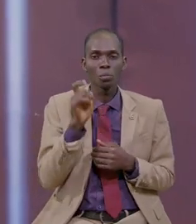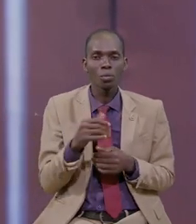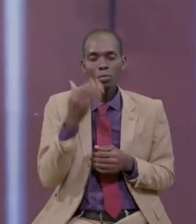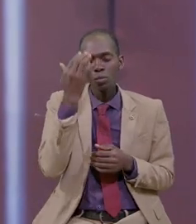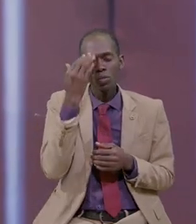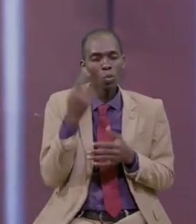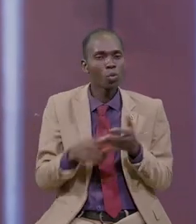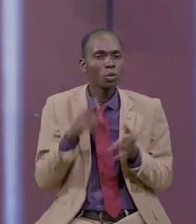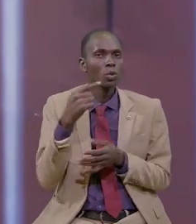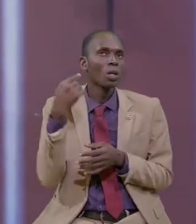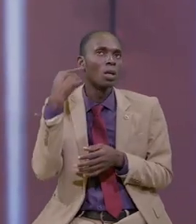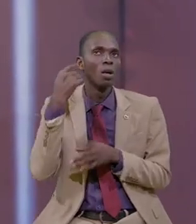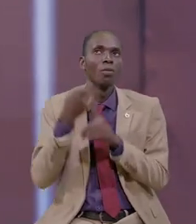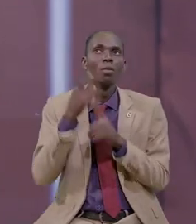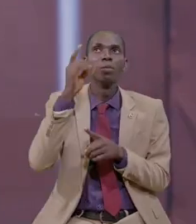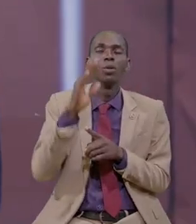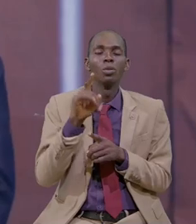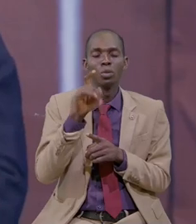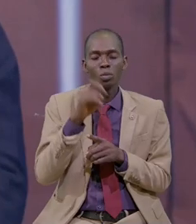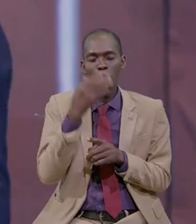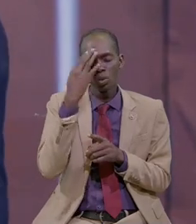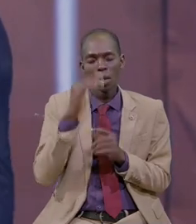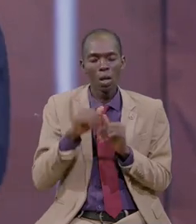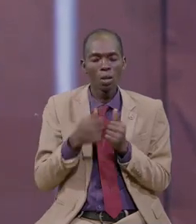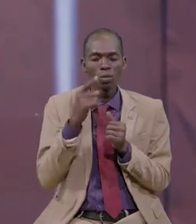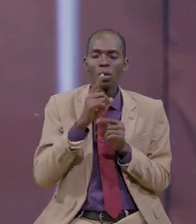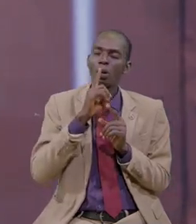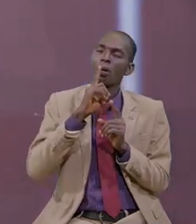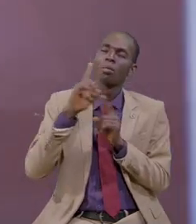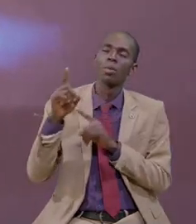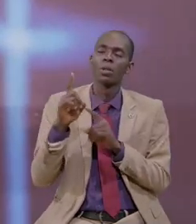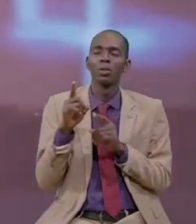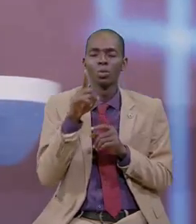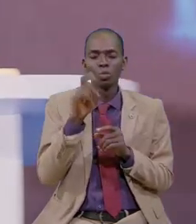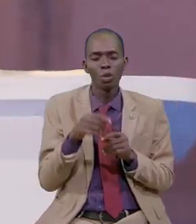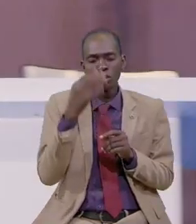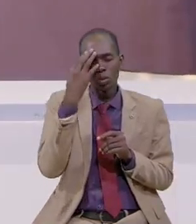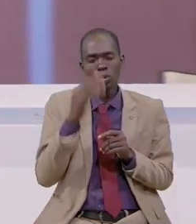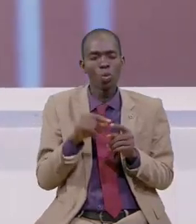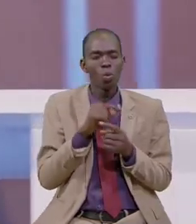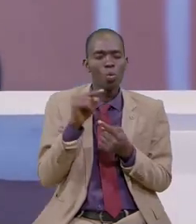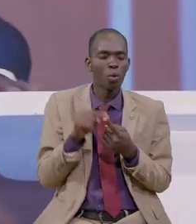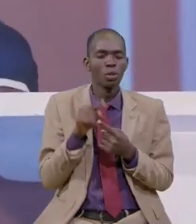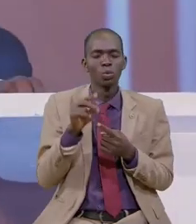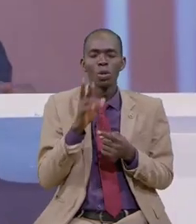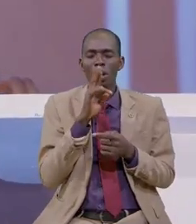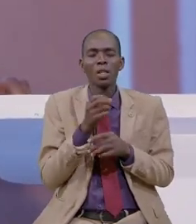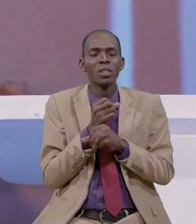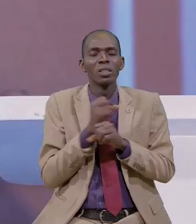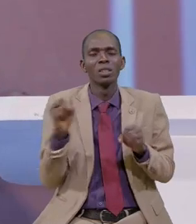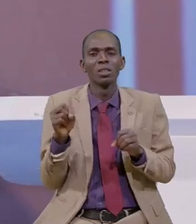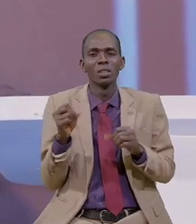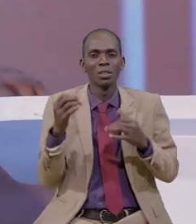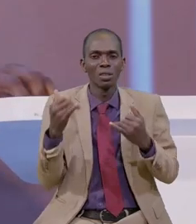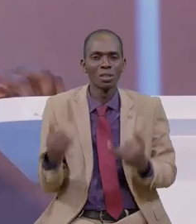as répondu et tu dois savoir où tu es né de nouveau. Mais